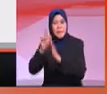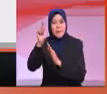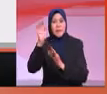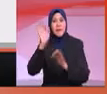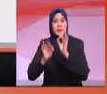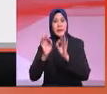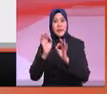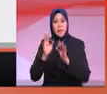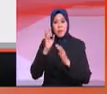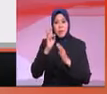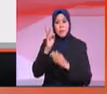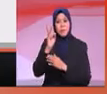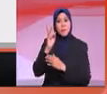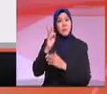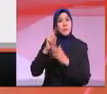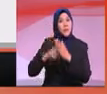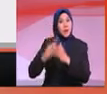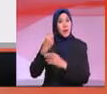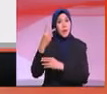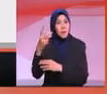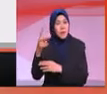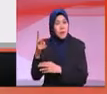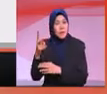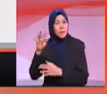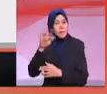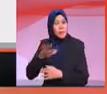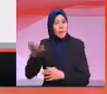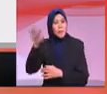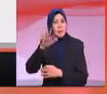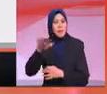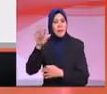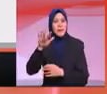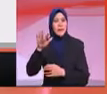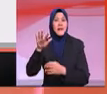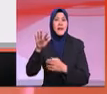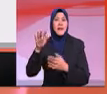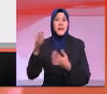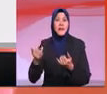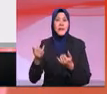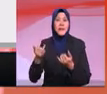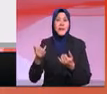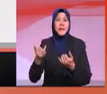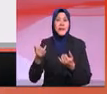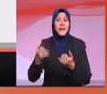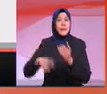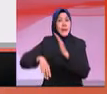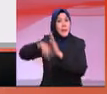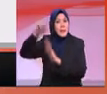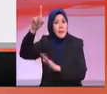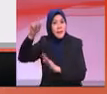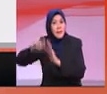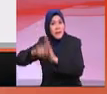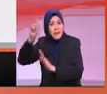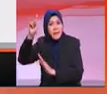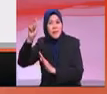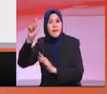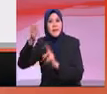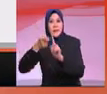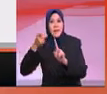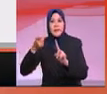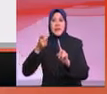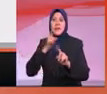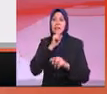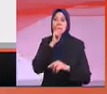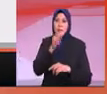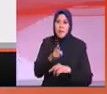6 Disember dijangkakan, kalau kita lihat jangkaan dan ramalan Imperial College lebih tinggi pada kes-kes yang